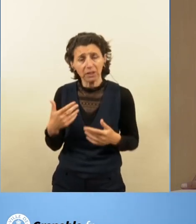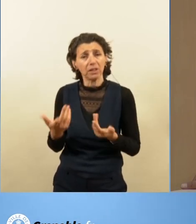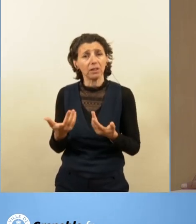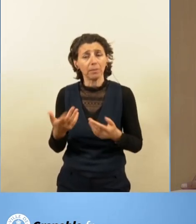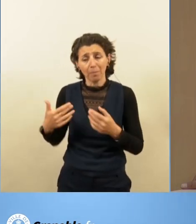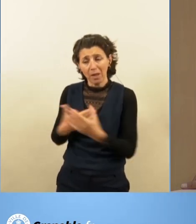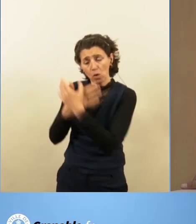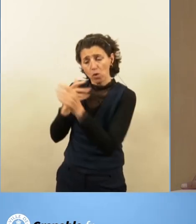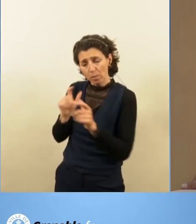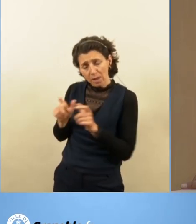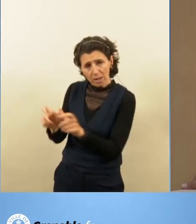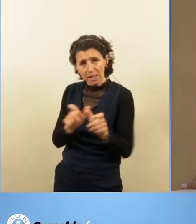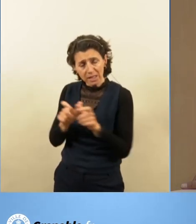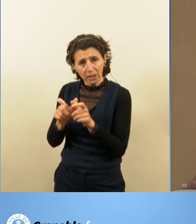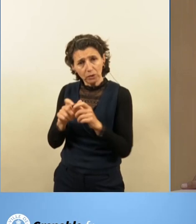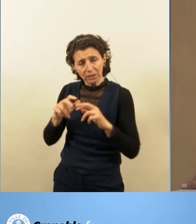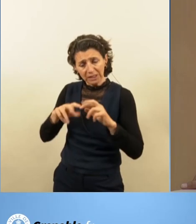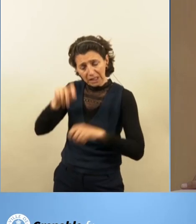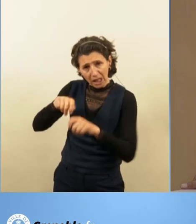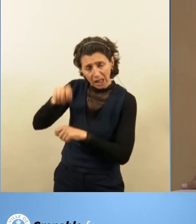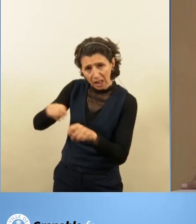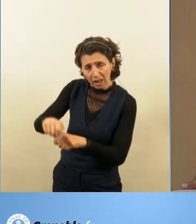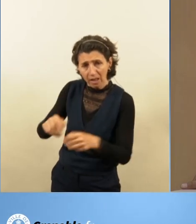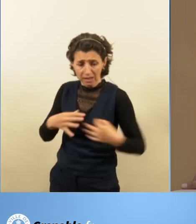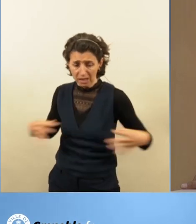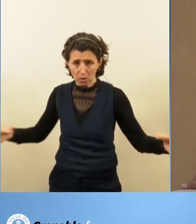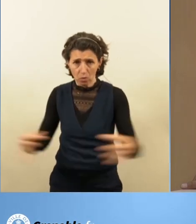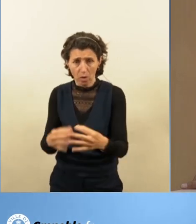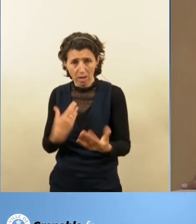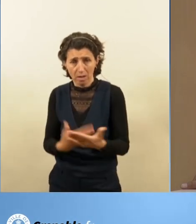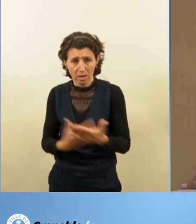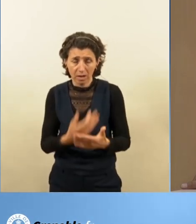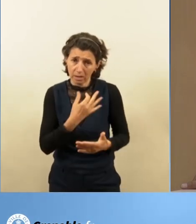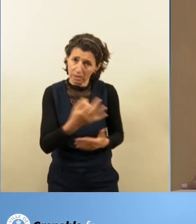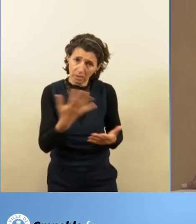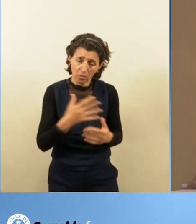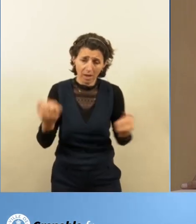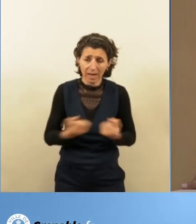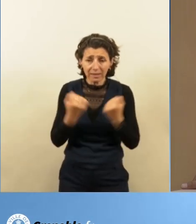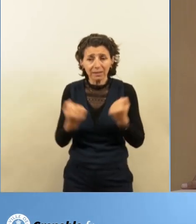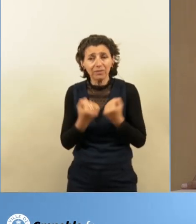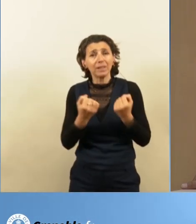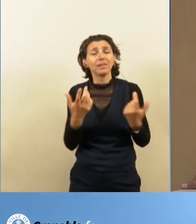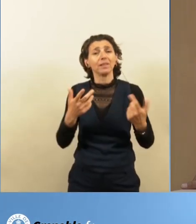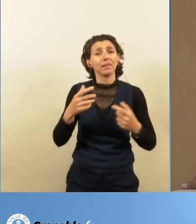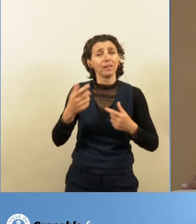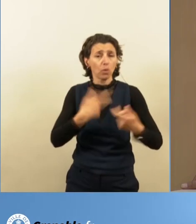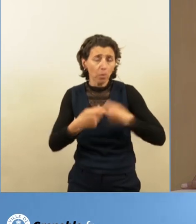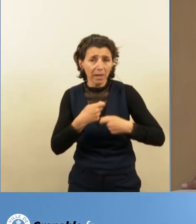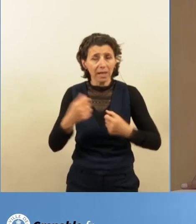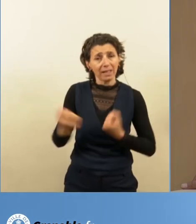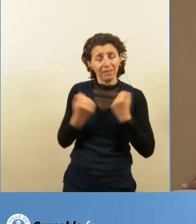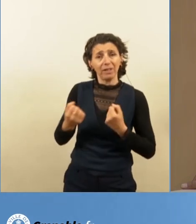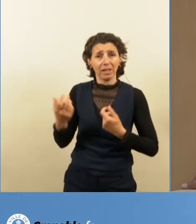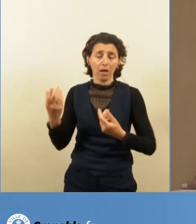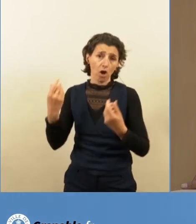ce dispositif va certainement fortement fragilisé donc l'activité économique et commerciale du secteur du centre-ville puisque